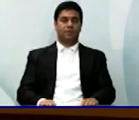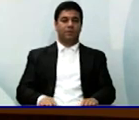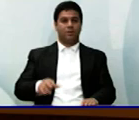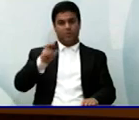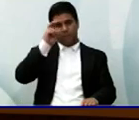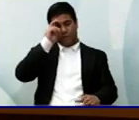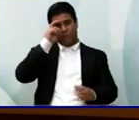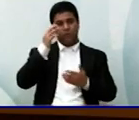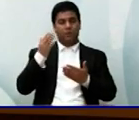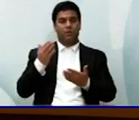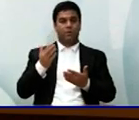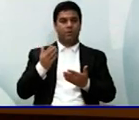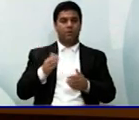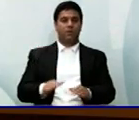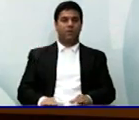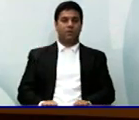государство,